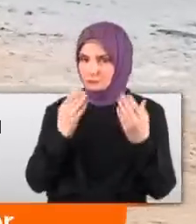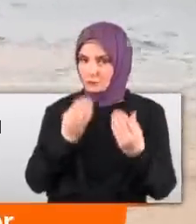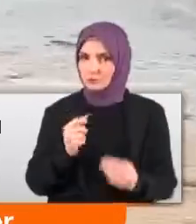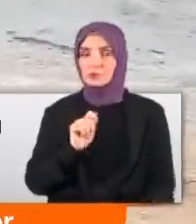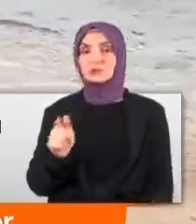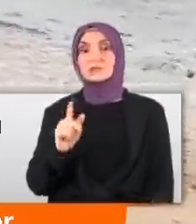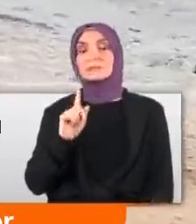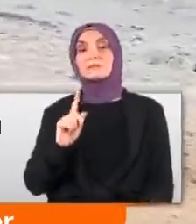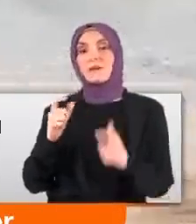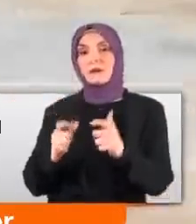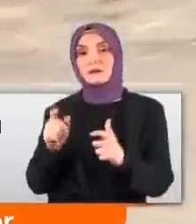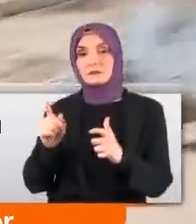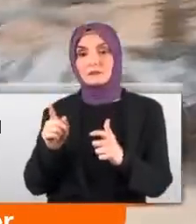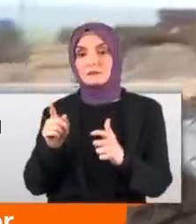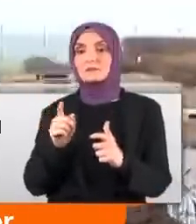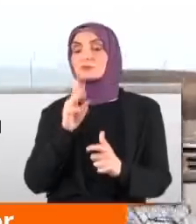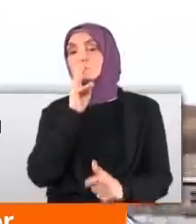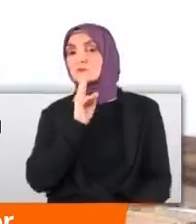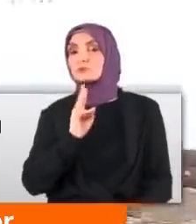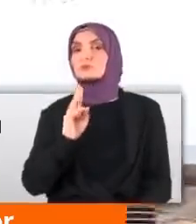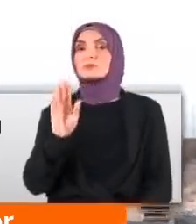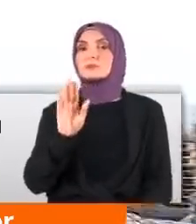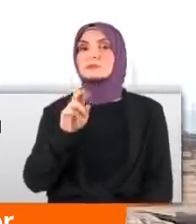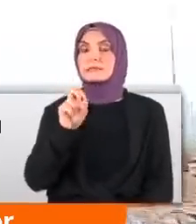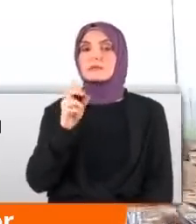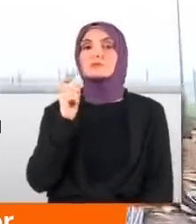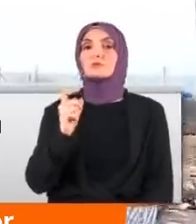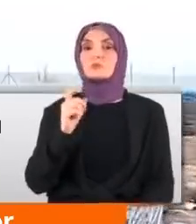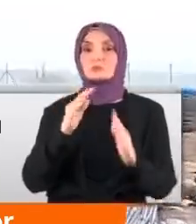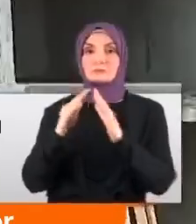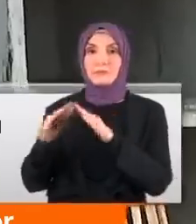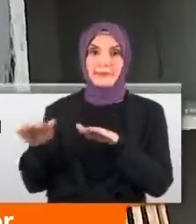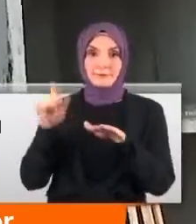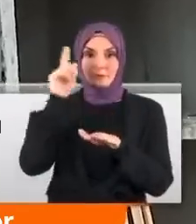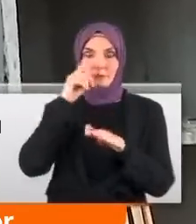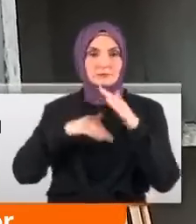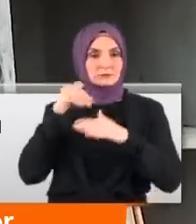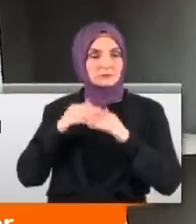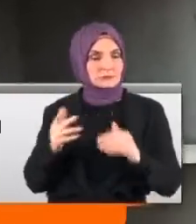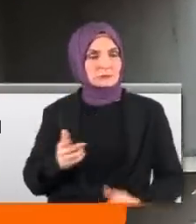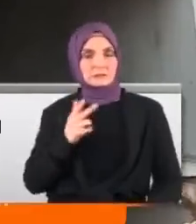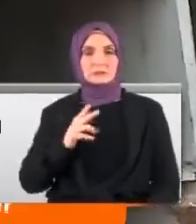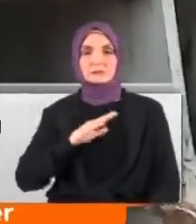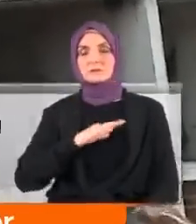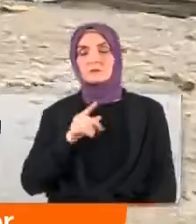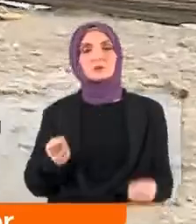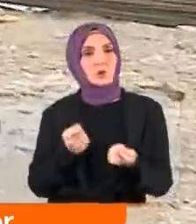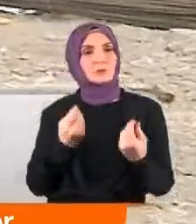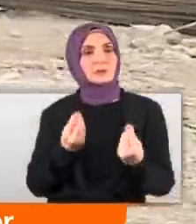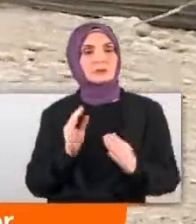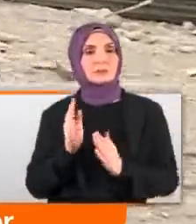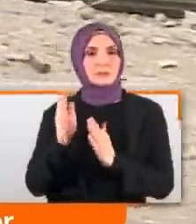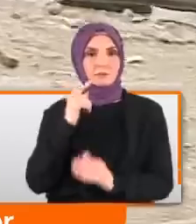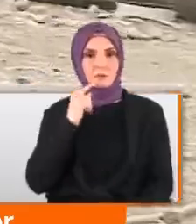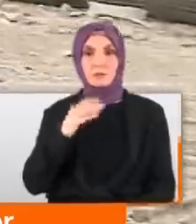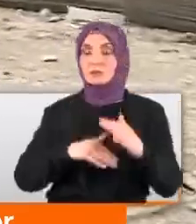399 deprem konutunun inşası başladı ve bloklar hızla yükseliyor. Çalışmalar iyi durumda, çok şükür iyi gidiyor. İnşa